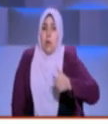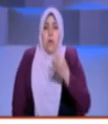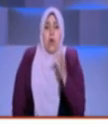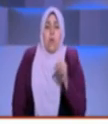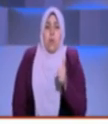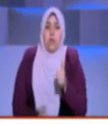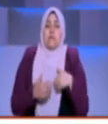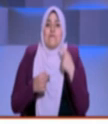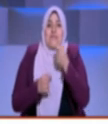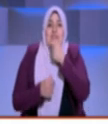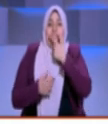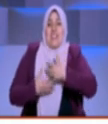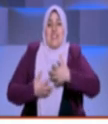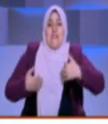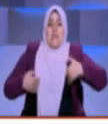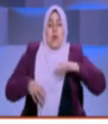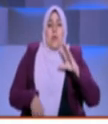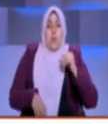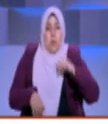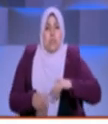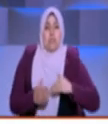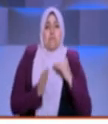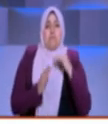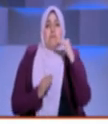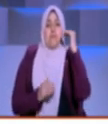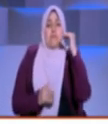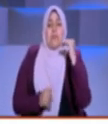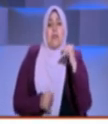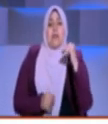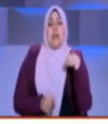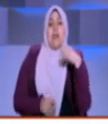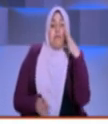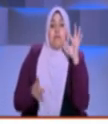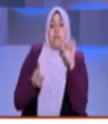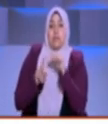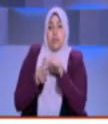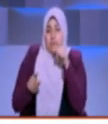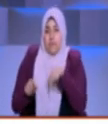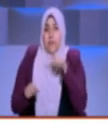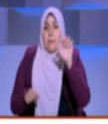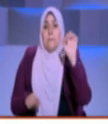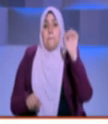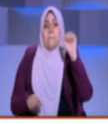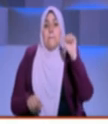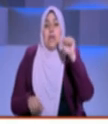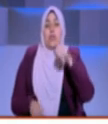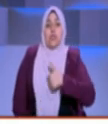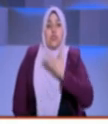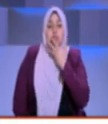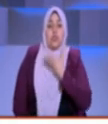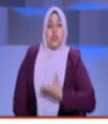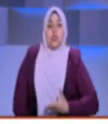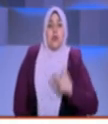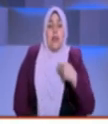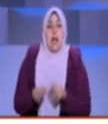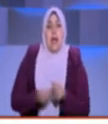للتفاؤل ولكن والحذر على وجه التحديد، كما أشار إدوارد فيليب أمام مجلس الشيوخ عندما تحدث